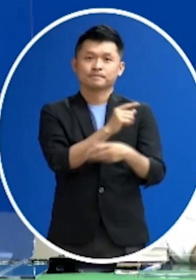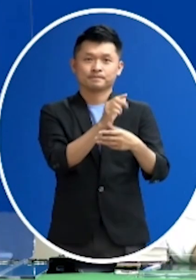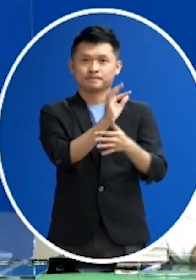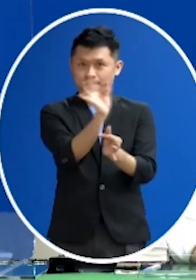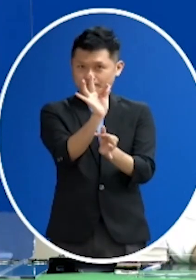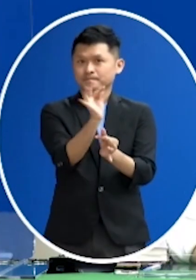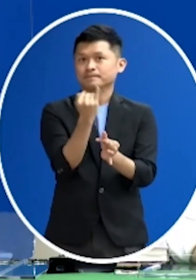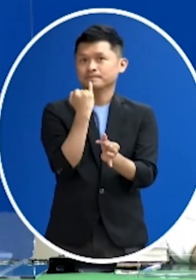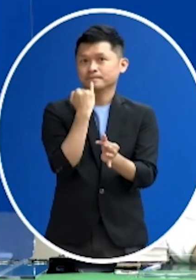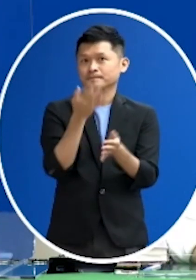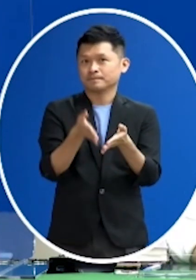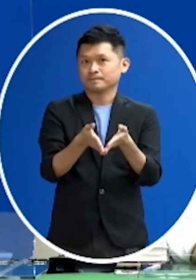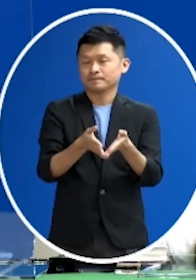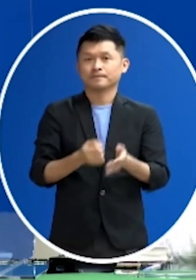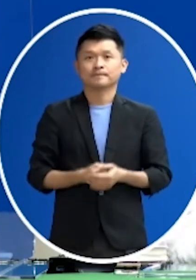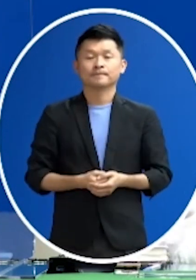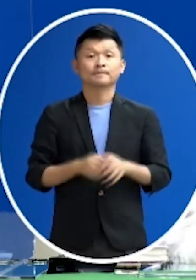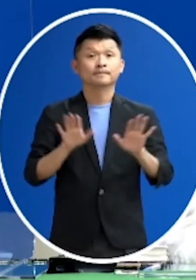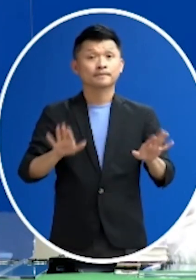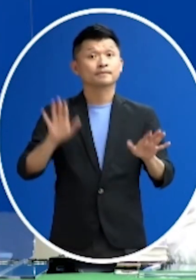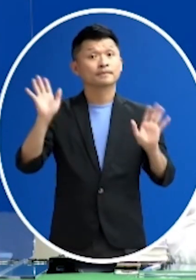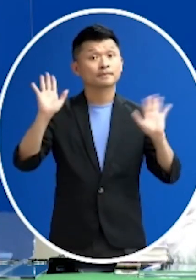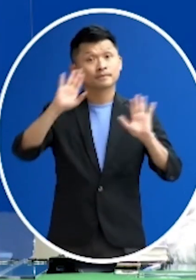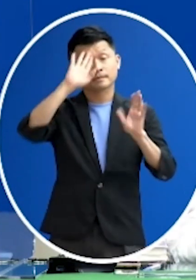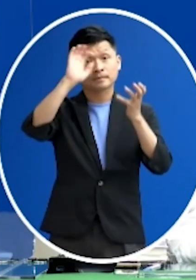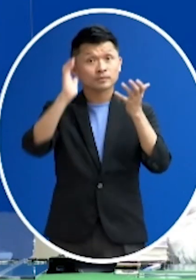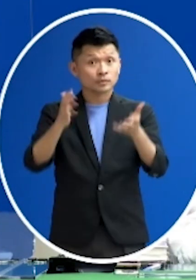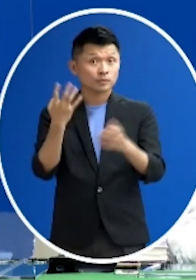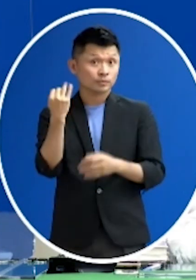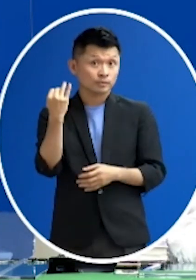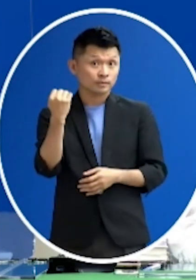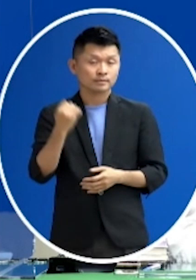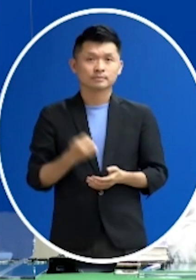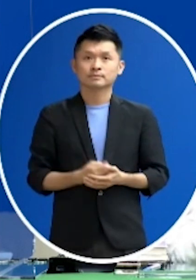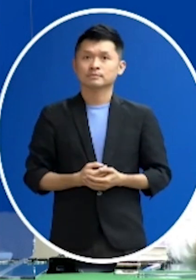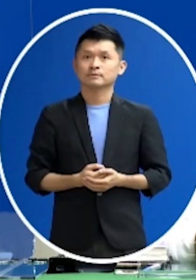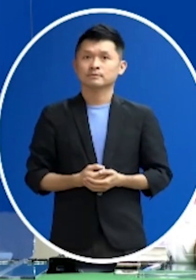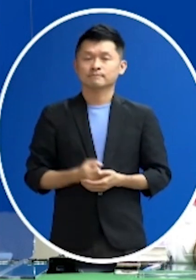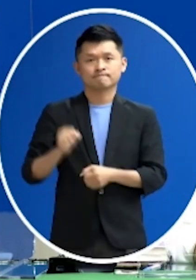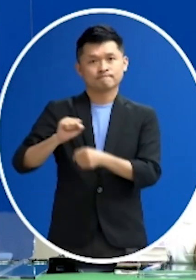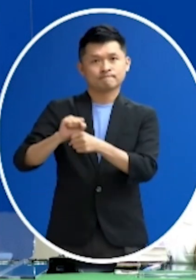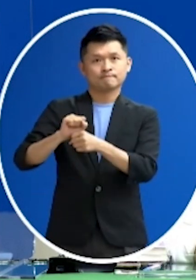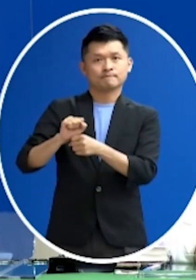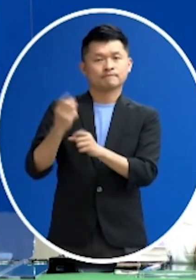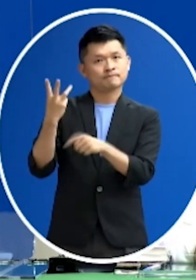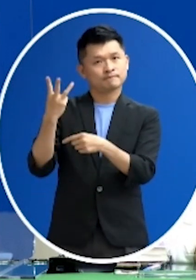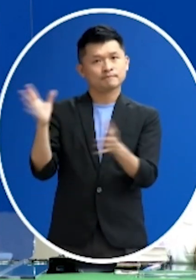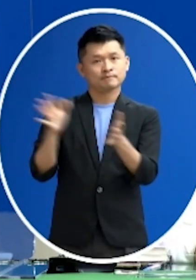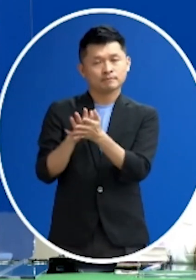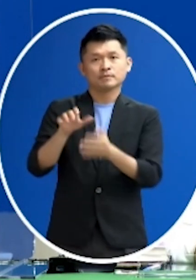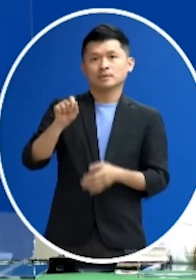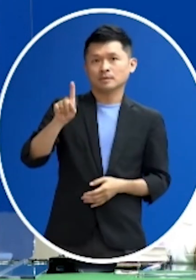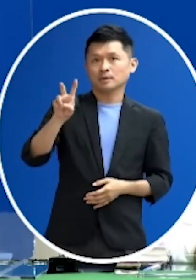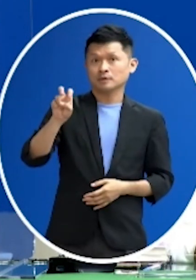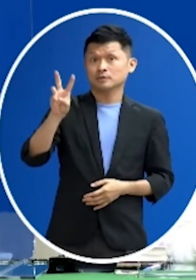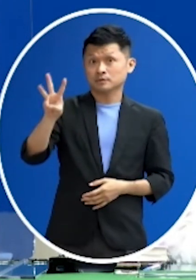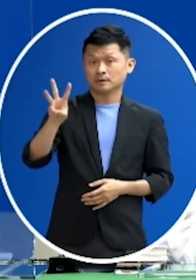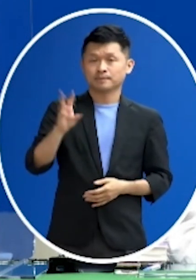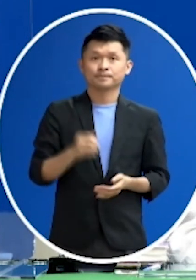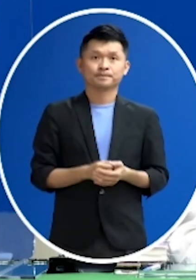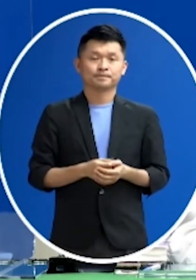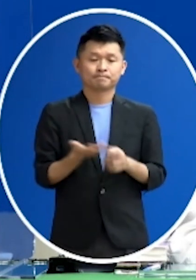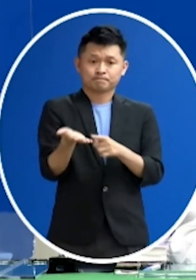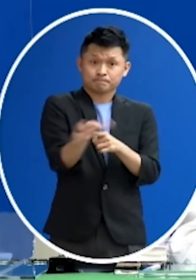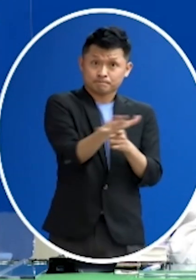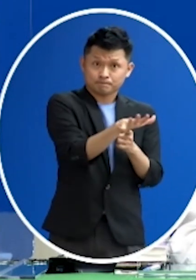案，那目前我们儿童重症累积的个案数是增加三位，123位，那总计的死